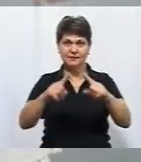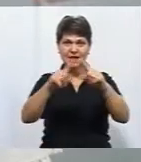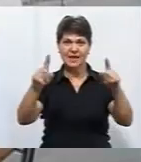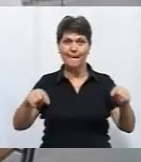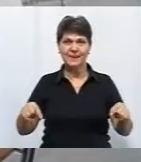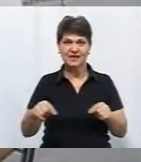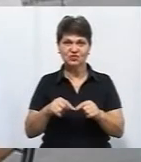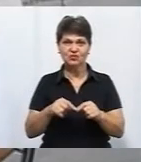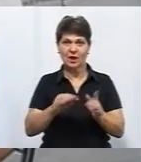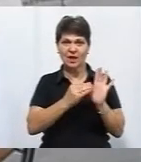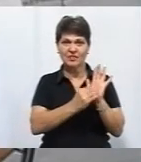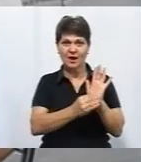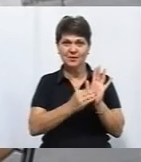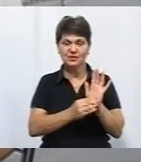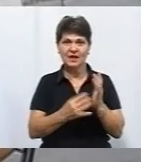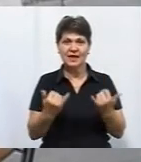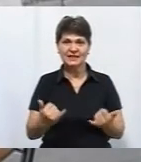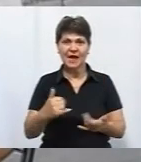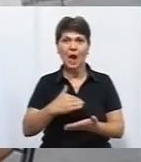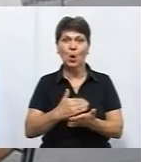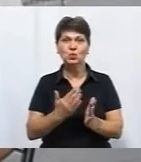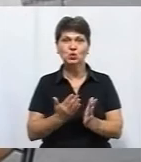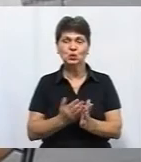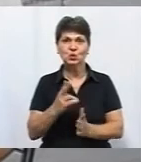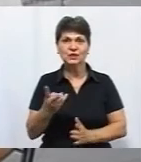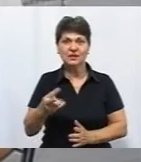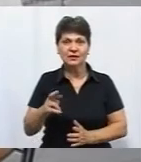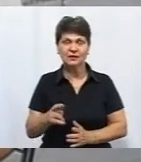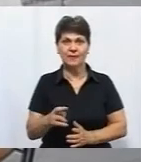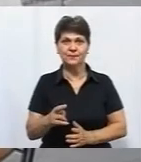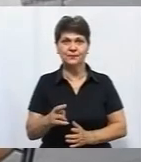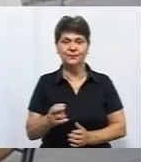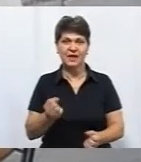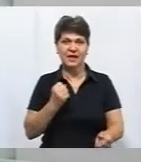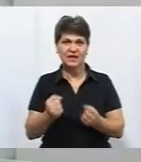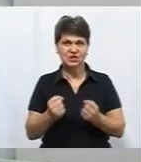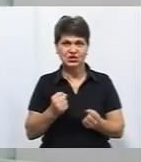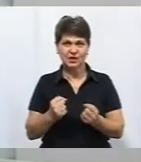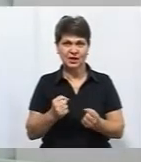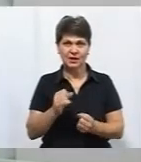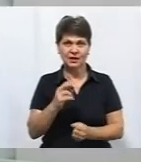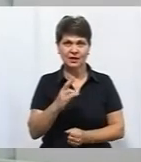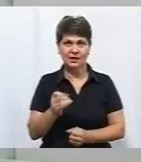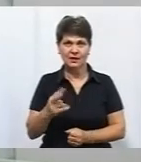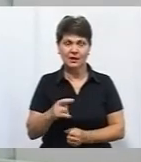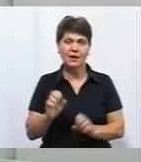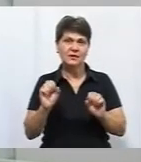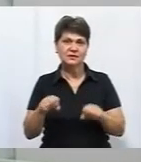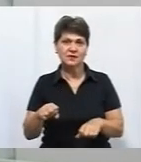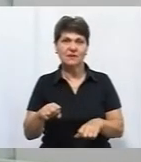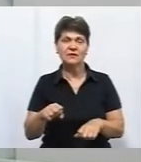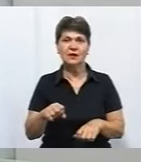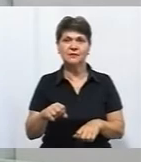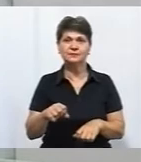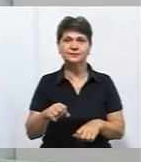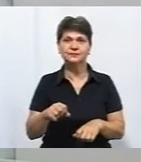закликом. Дана конструкція досить така щільна, і вона здатна витримувати